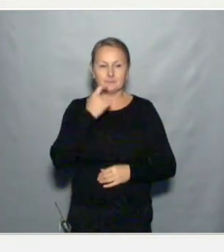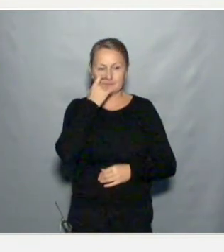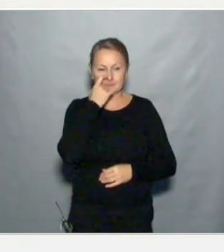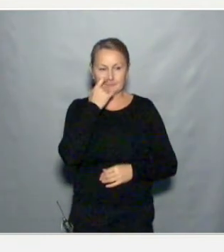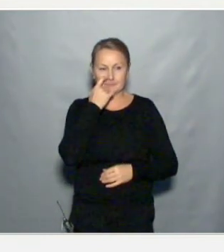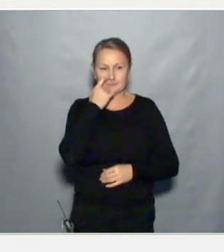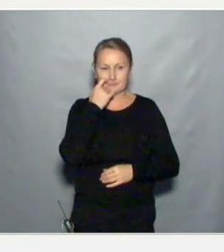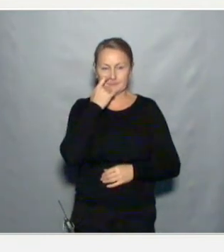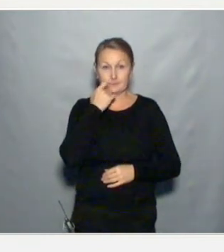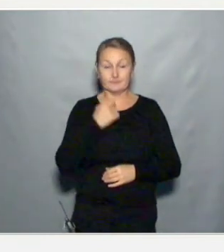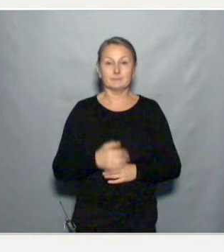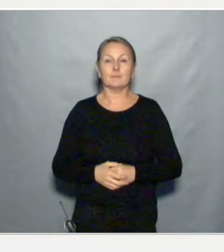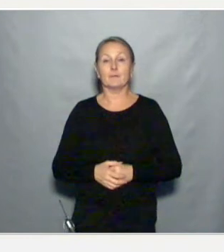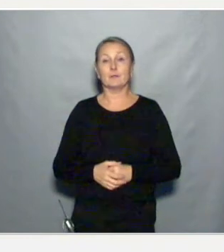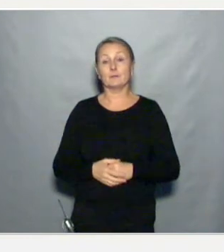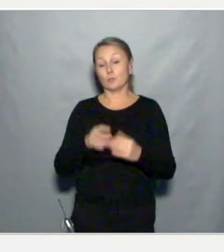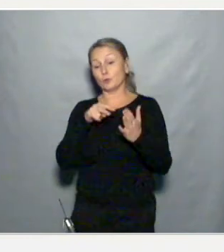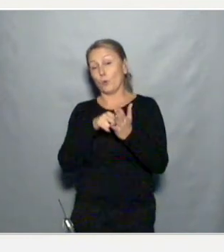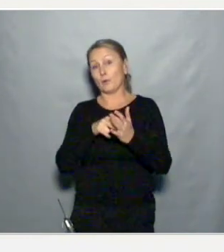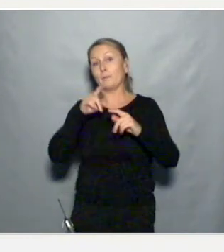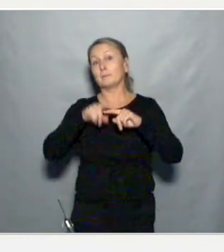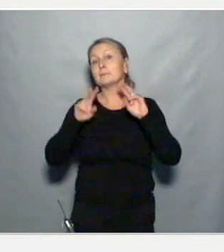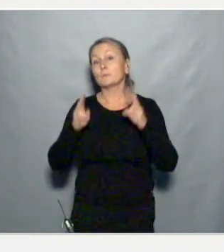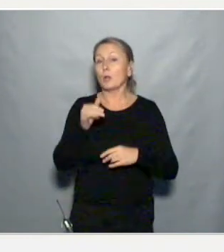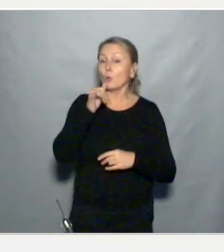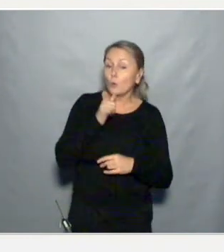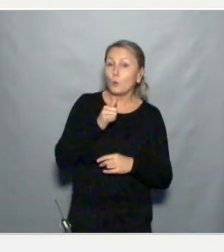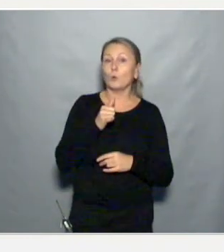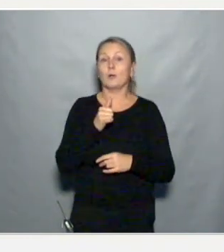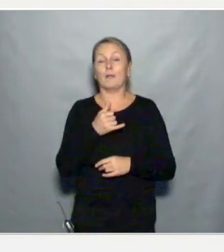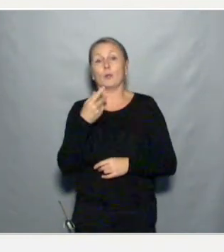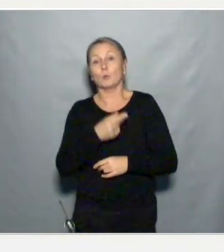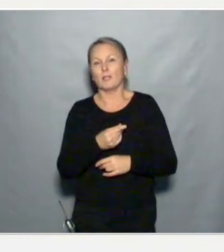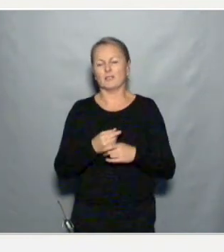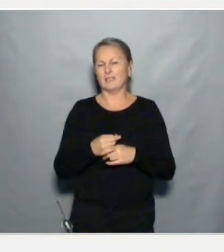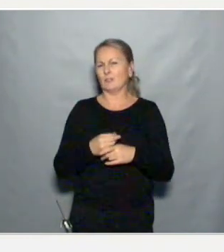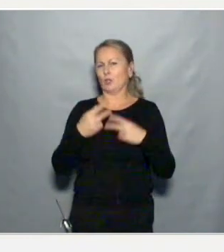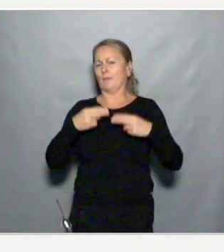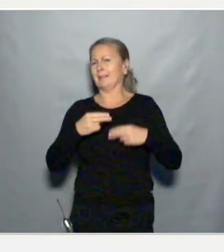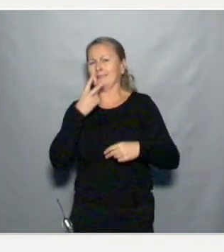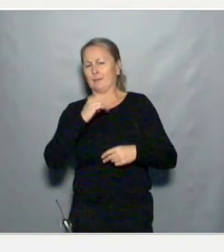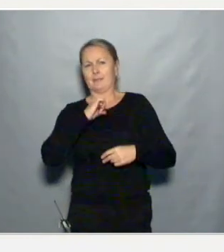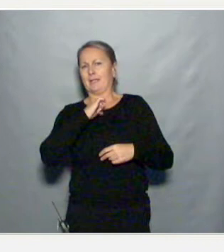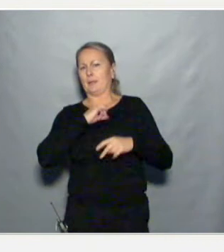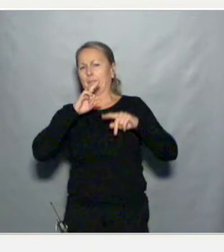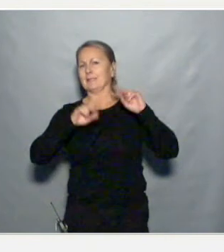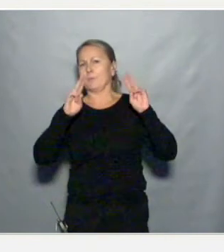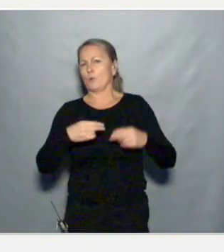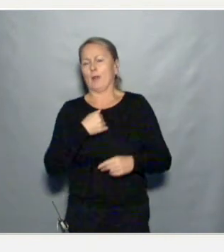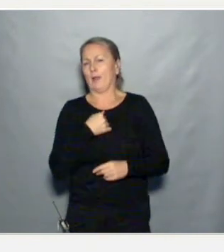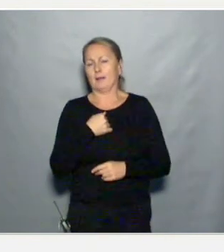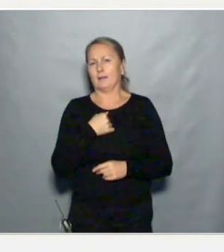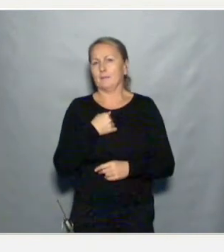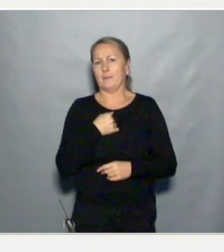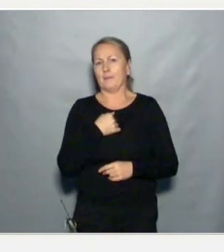Sen står det att jag har missbrukat alkohol och narkotika. Jag tycker den är lite dramatisk. Jag ser inte mig själv som en missbrukare. Däremot så har